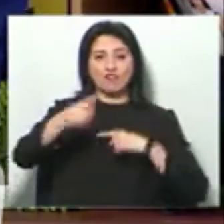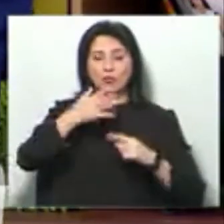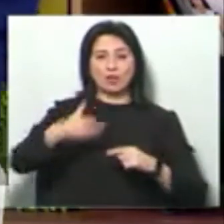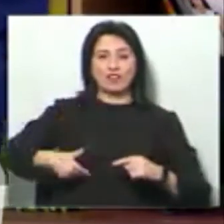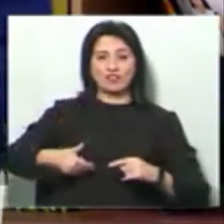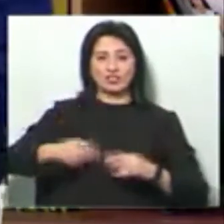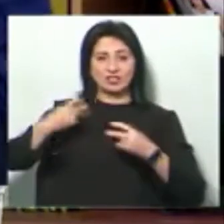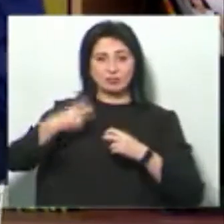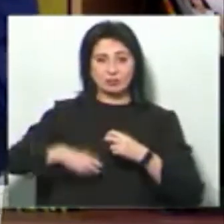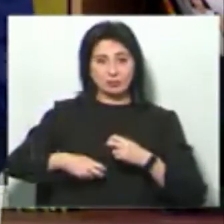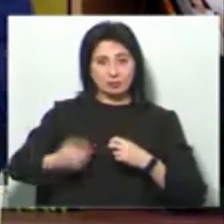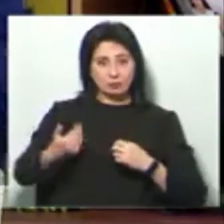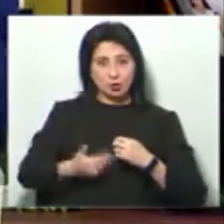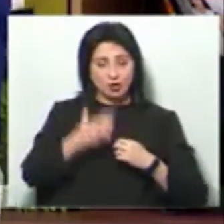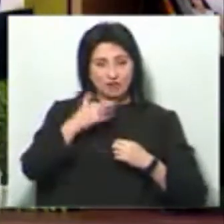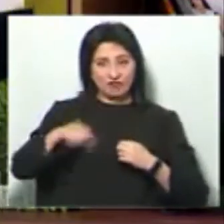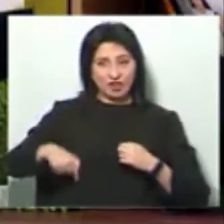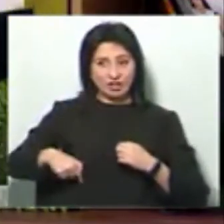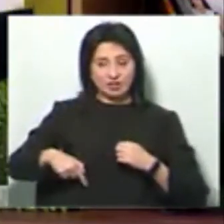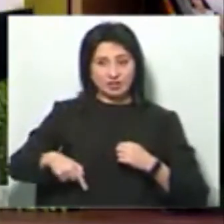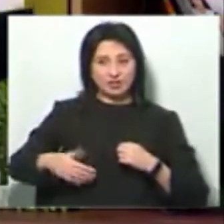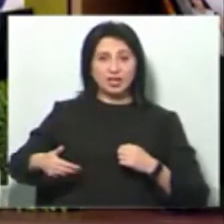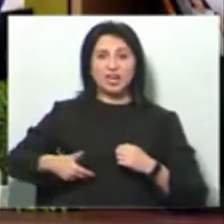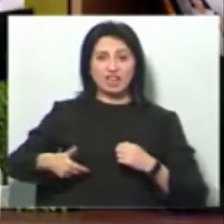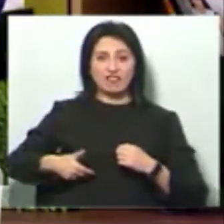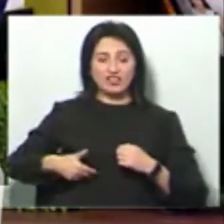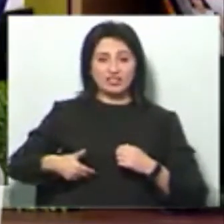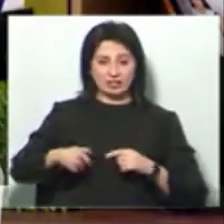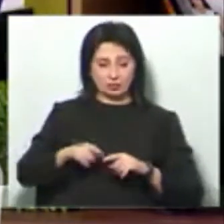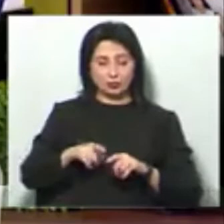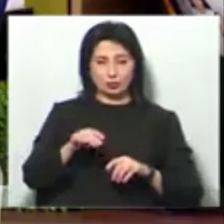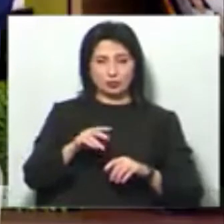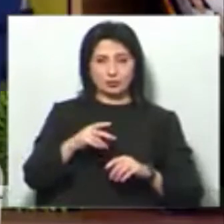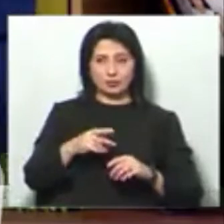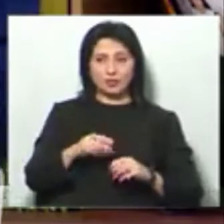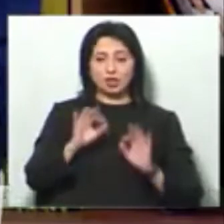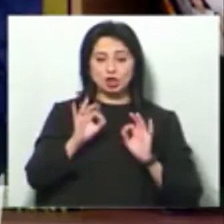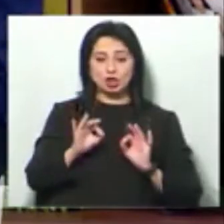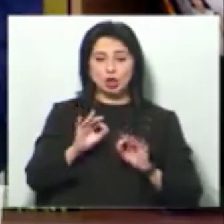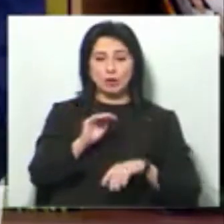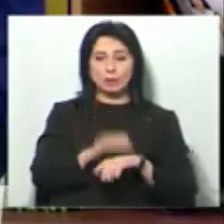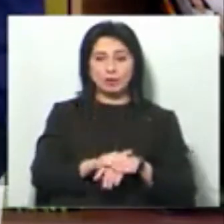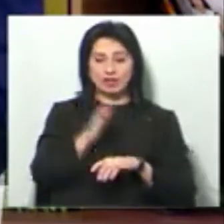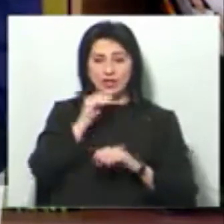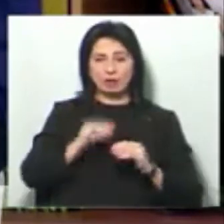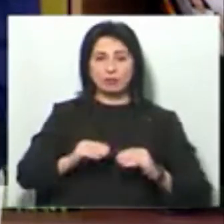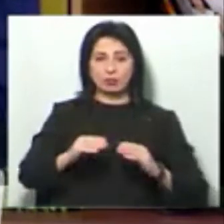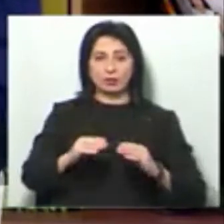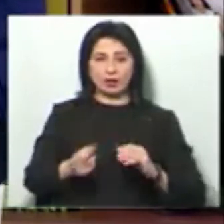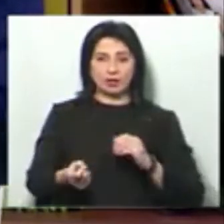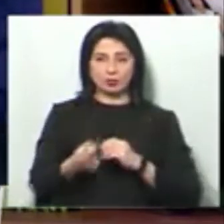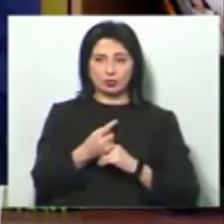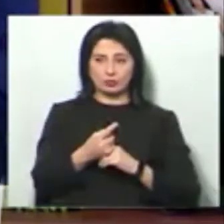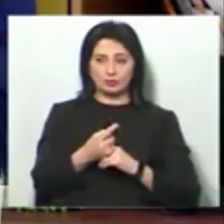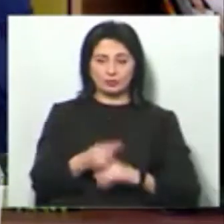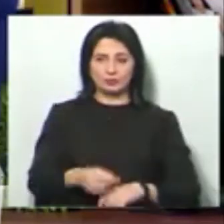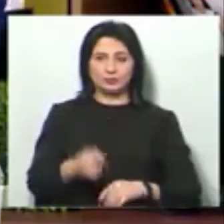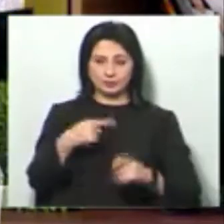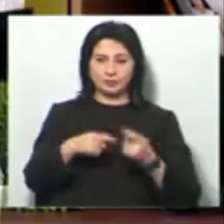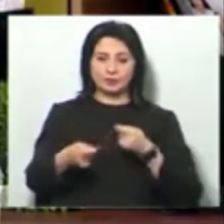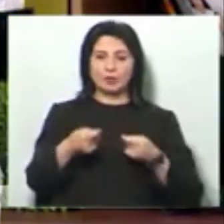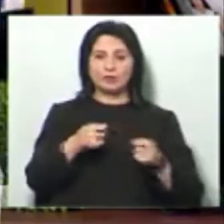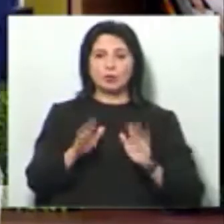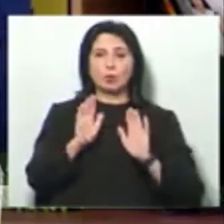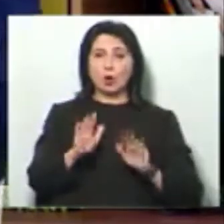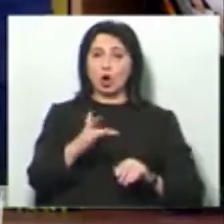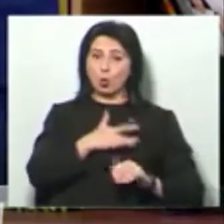ukmarisobastan, romelats shemdgomshi guzlis ukmarisoba mokses, stori diagnostika da akhedan gamomdinare shemdgom diagnozetan martva ro es aris kholod